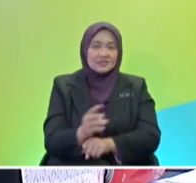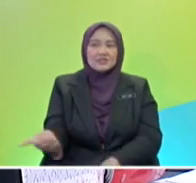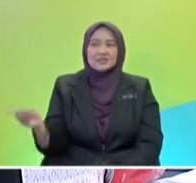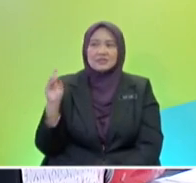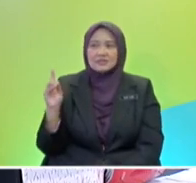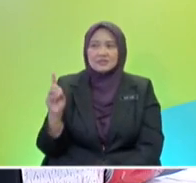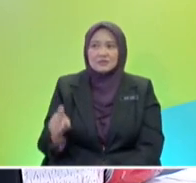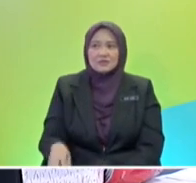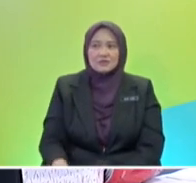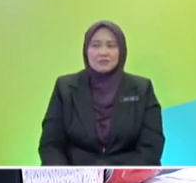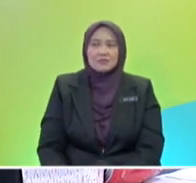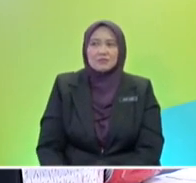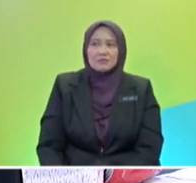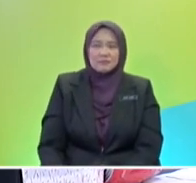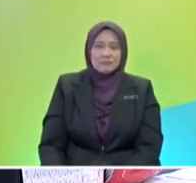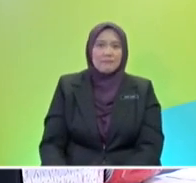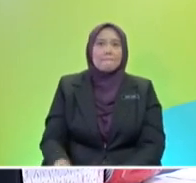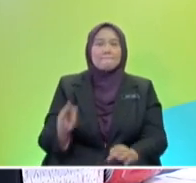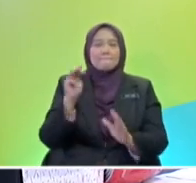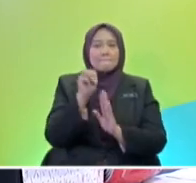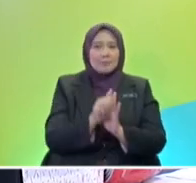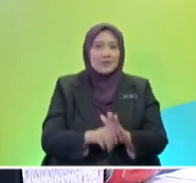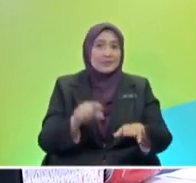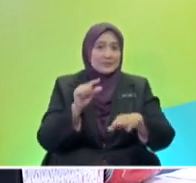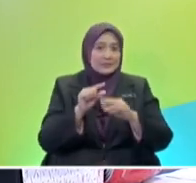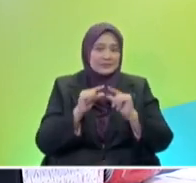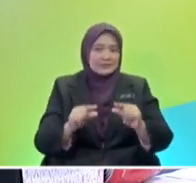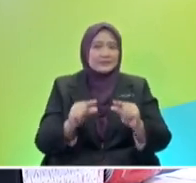menggerakkan objek yang pegunun yang tidak